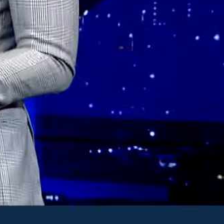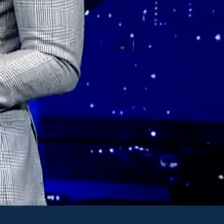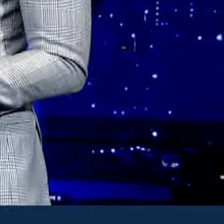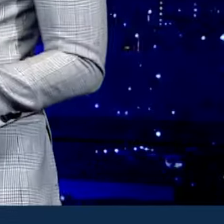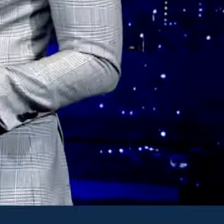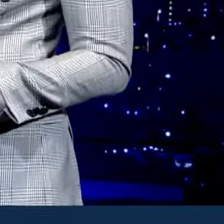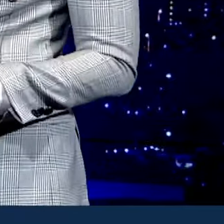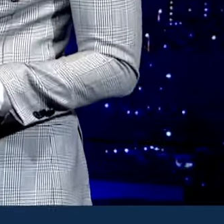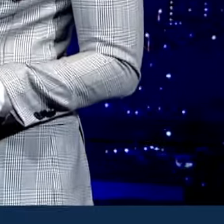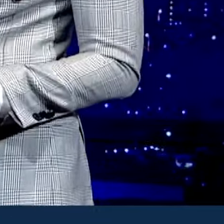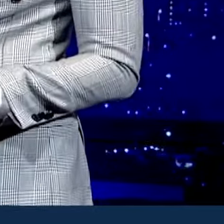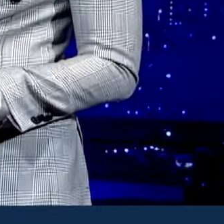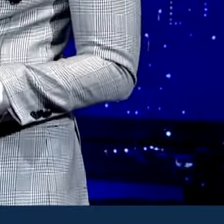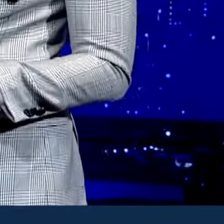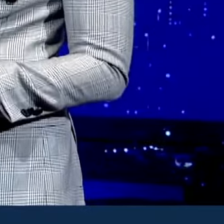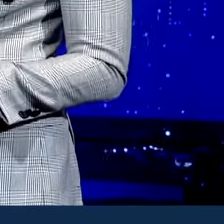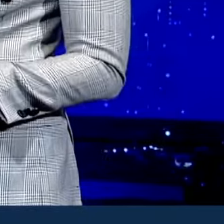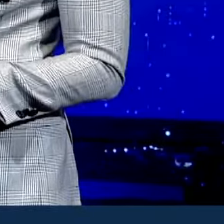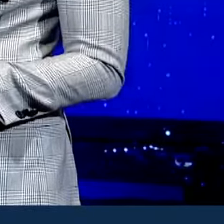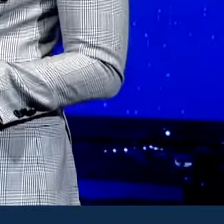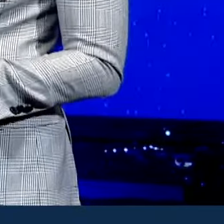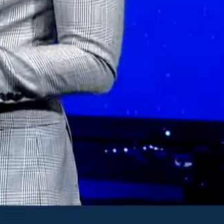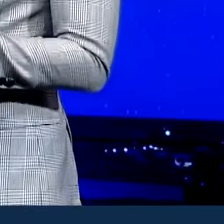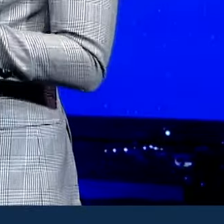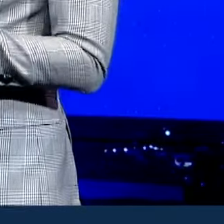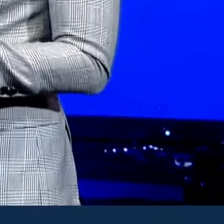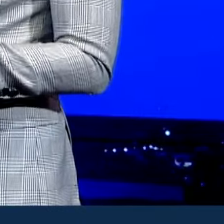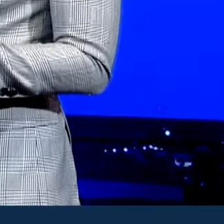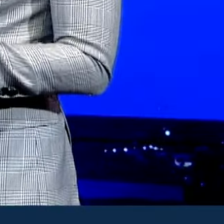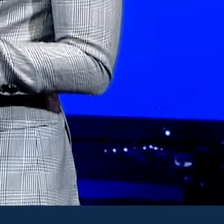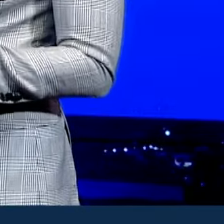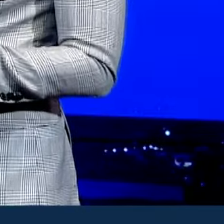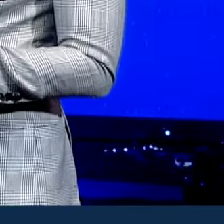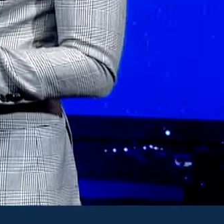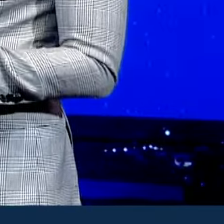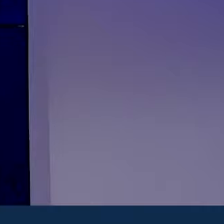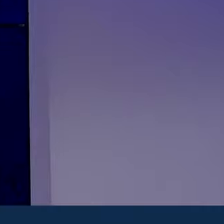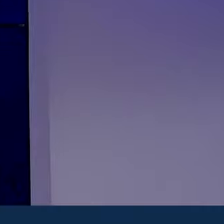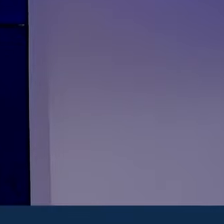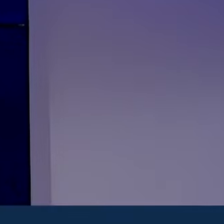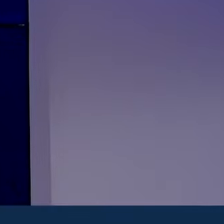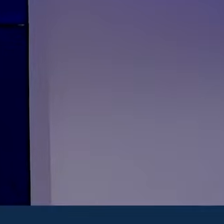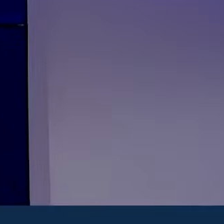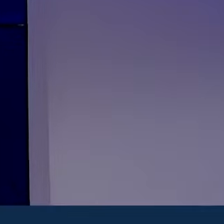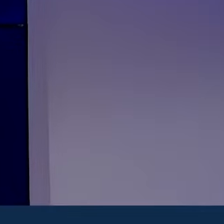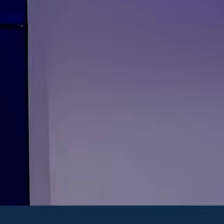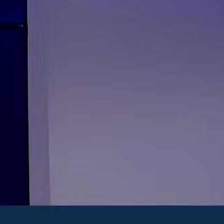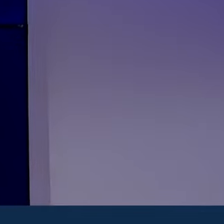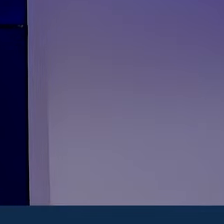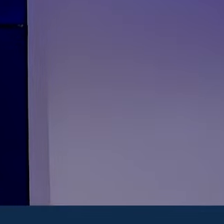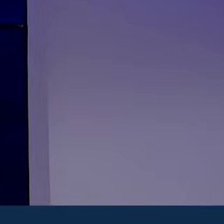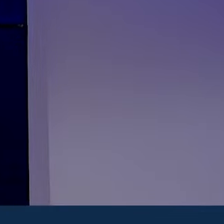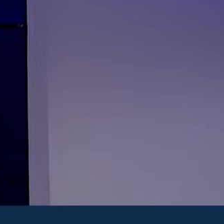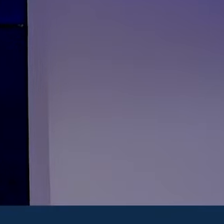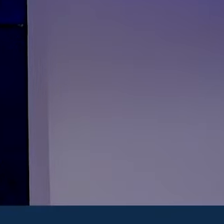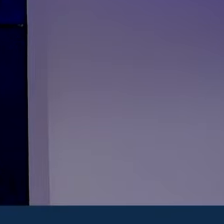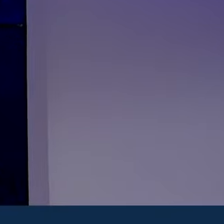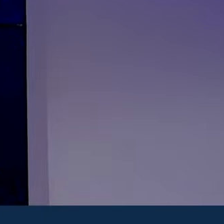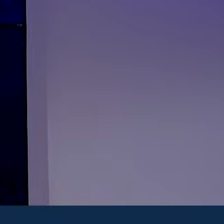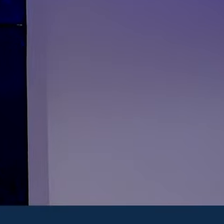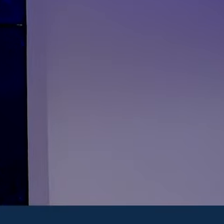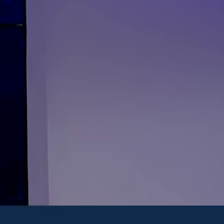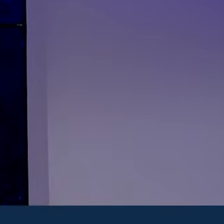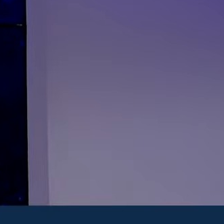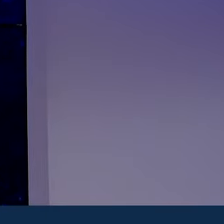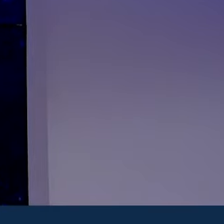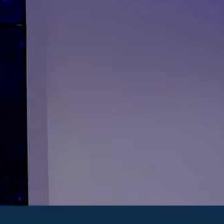rero noneho twihuse. Iyo myaka icumi ikintu kirimo ni indirimbo zakunzwe gusa. Yego. Guhera kuri Biryogo kugeza na n'aka